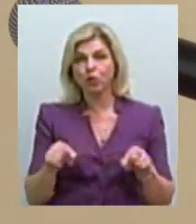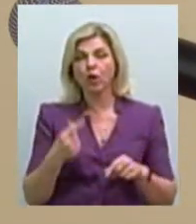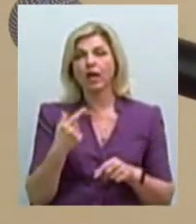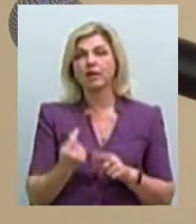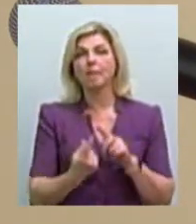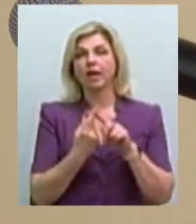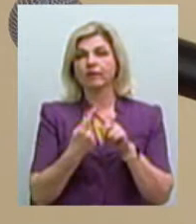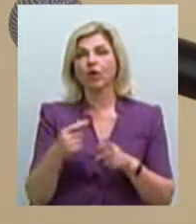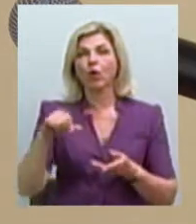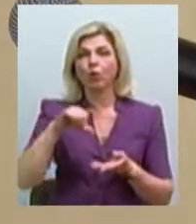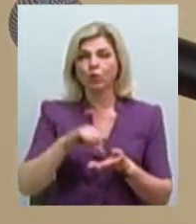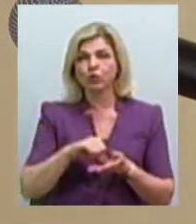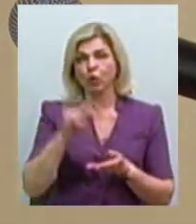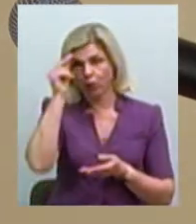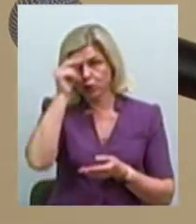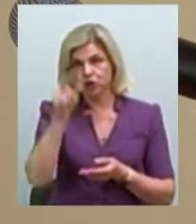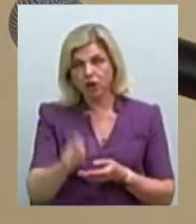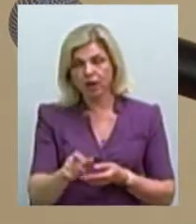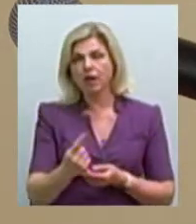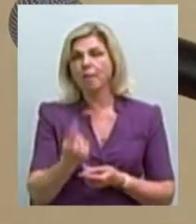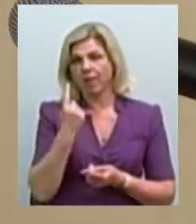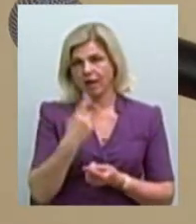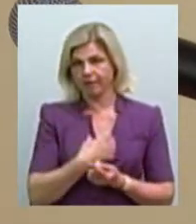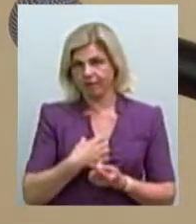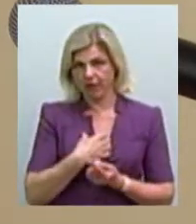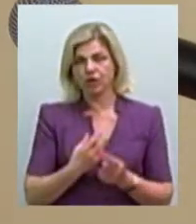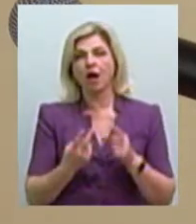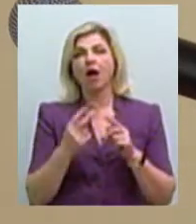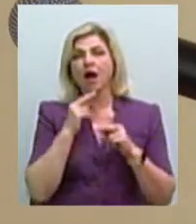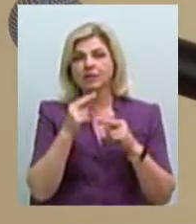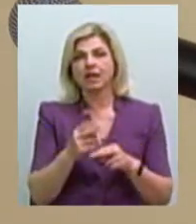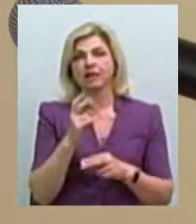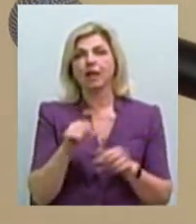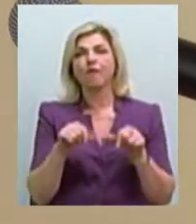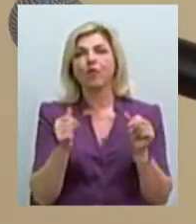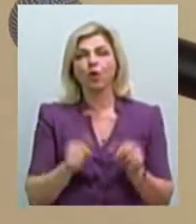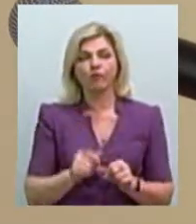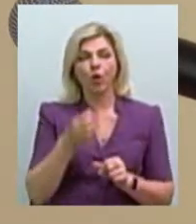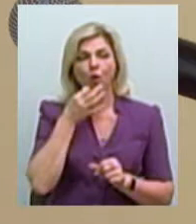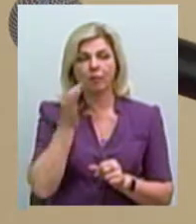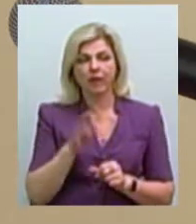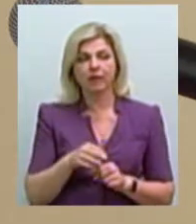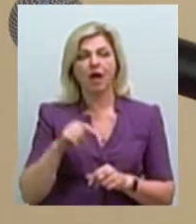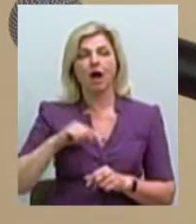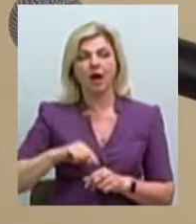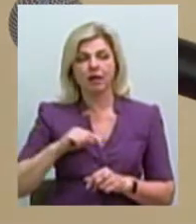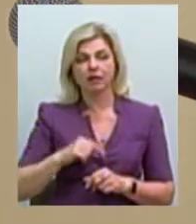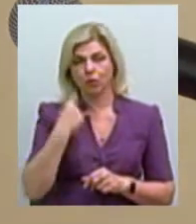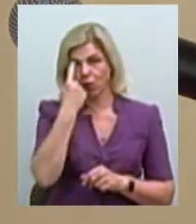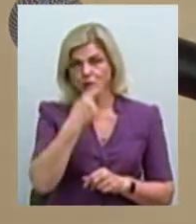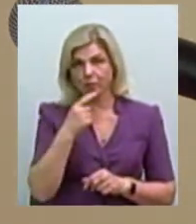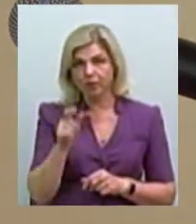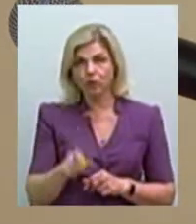перше – учень у центрі навчально-виховного процесу. Акцент ставиться на формуванні компетентностей, характеру